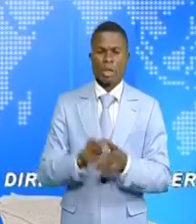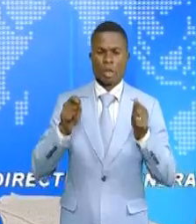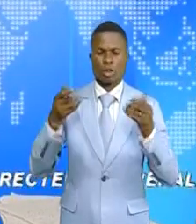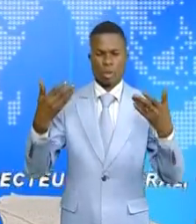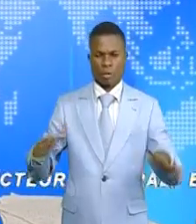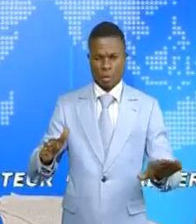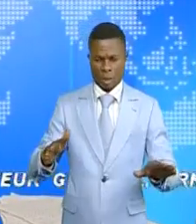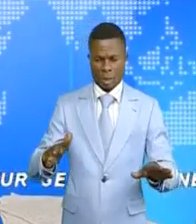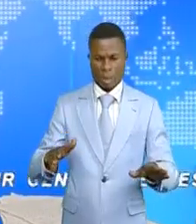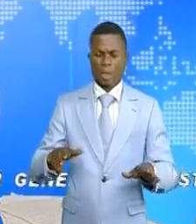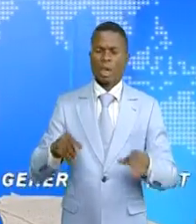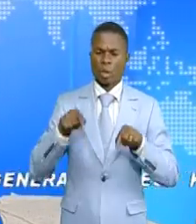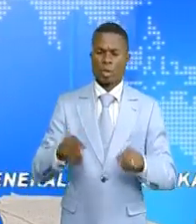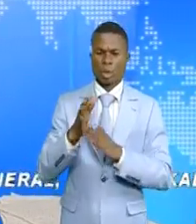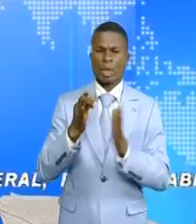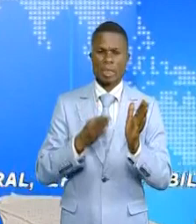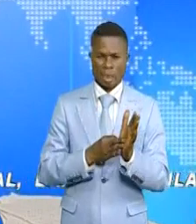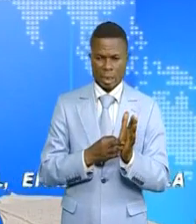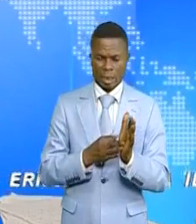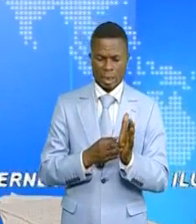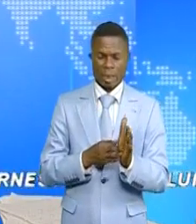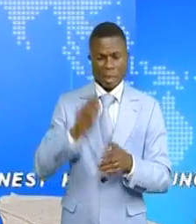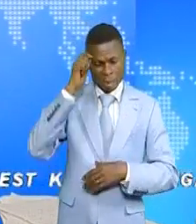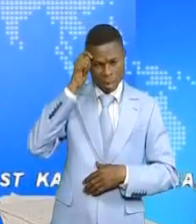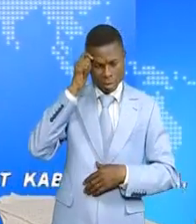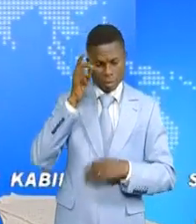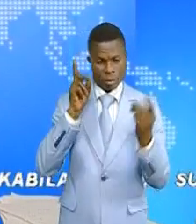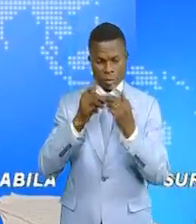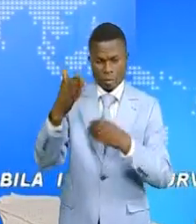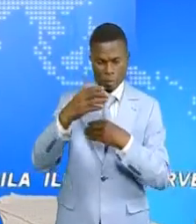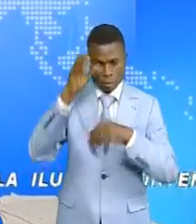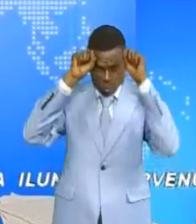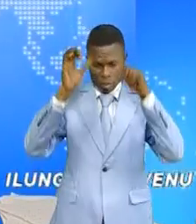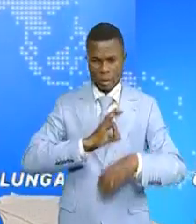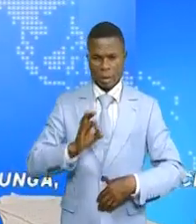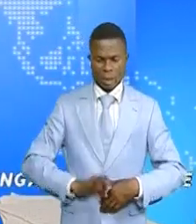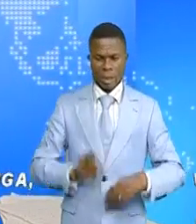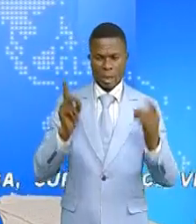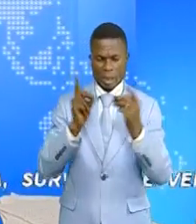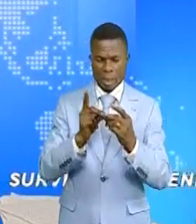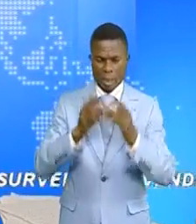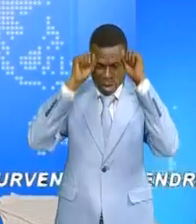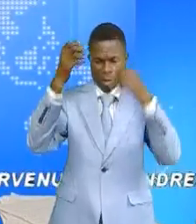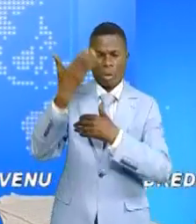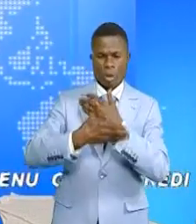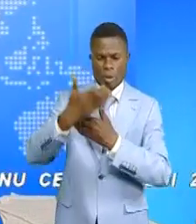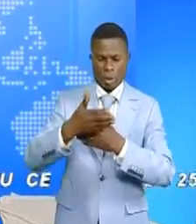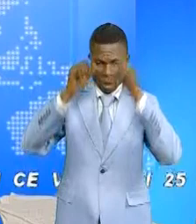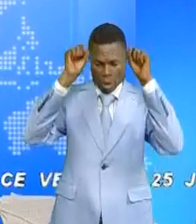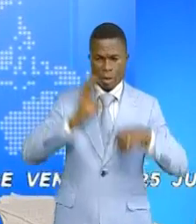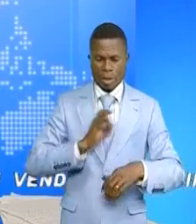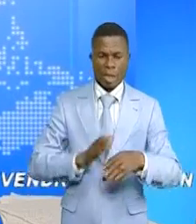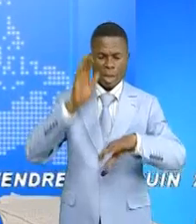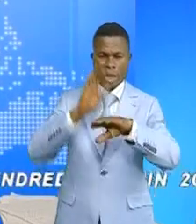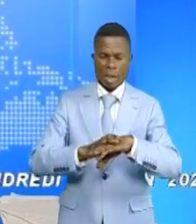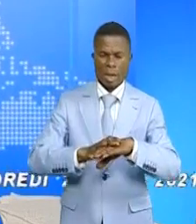Mettons un terme à ce journal. Retenez ce tête-à-tête. Félix-Antoine Tshisekedi Paul Kagame, le chef de l'État, a traversé